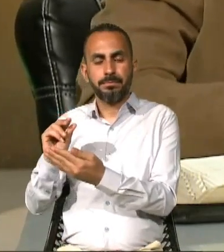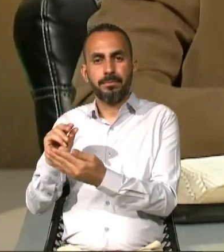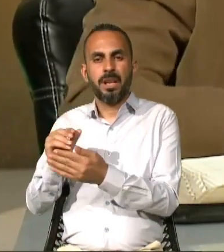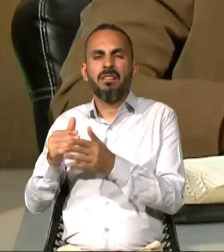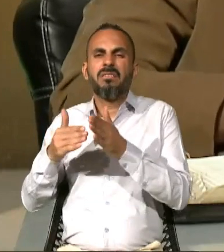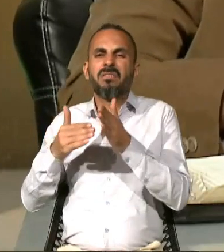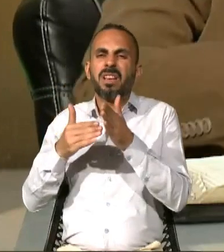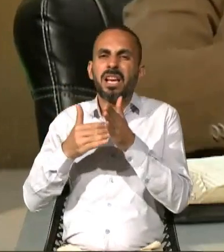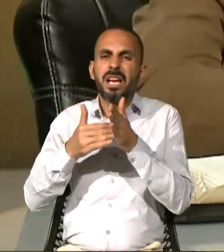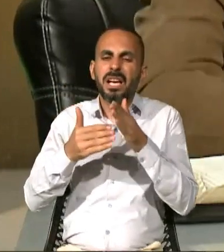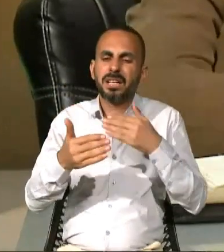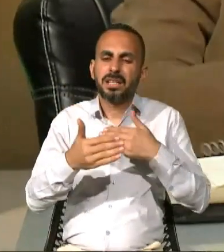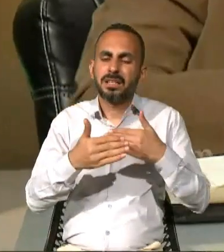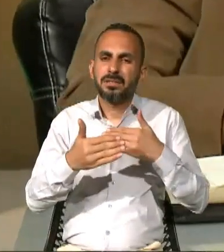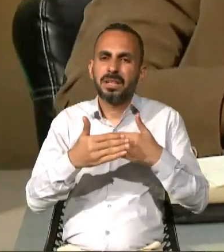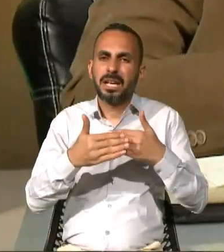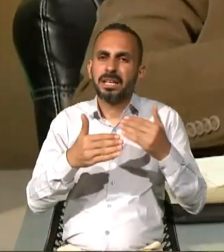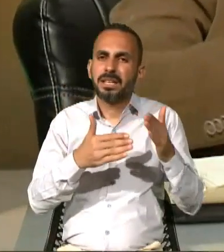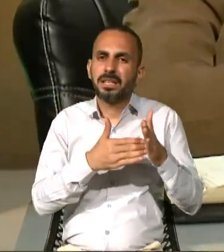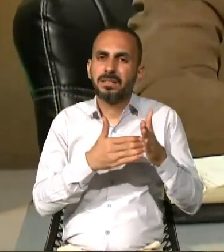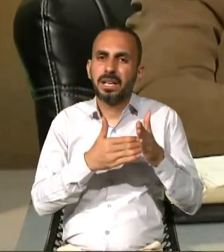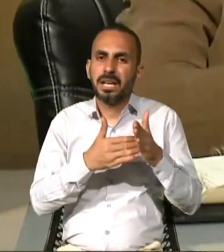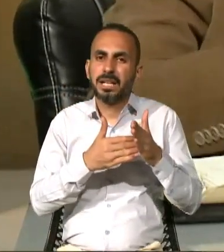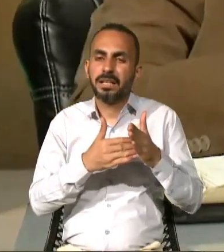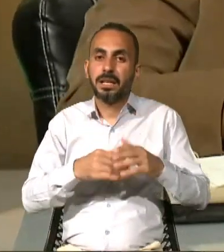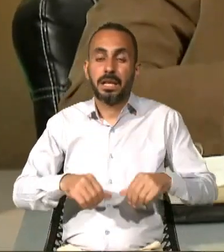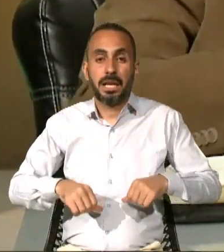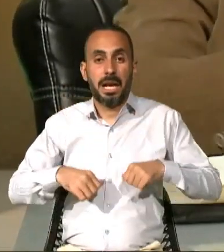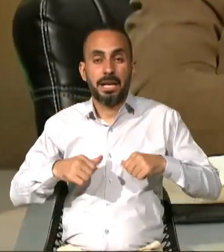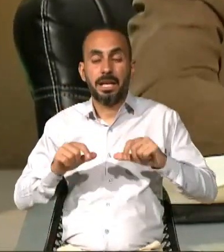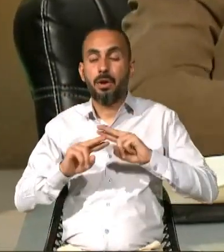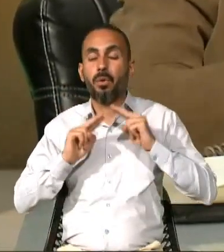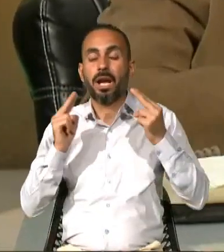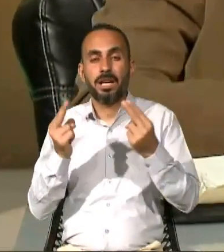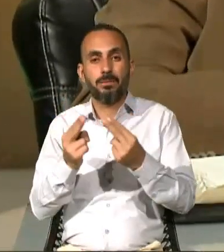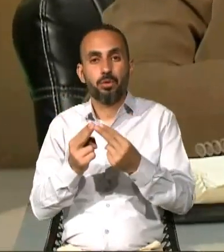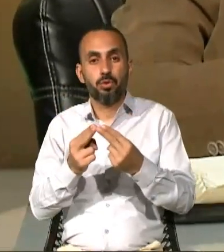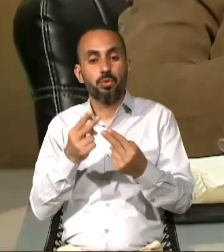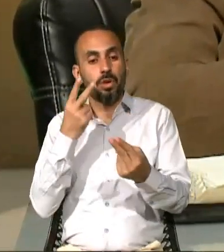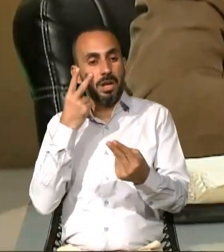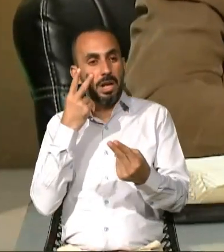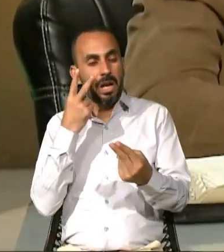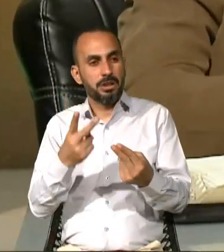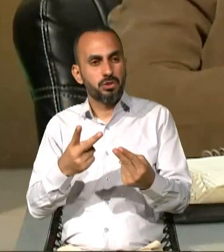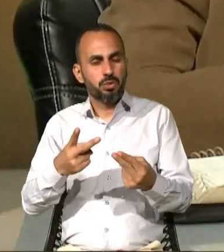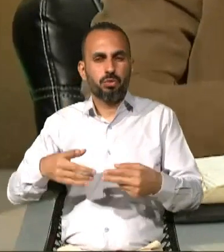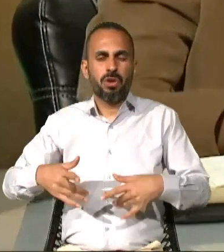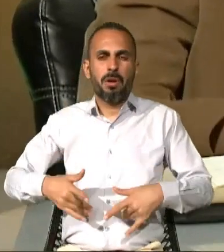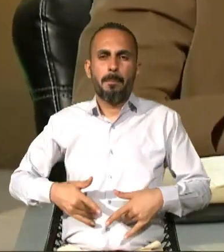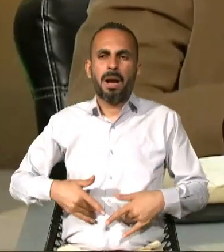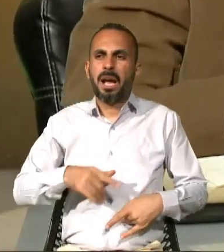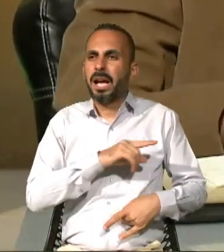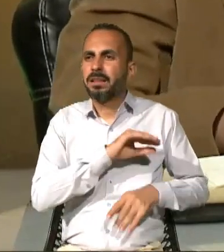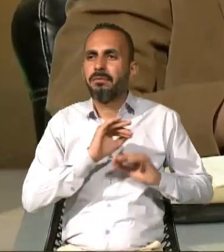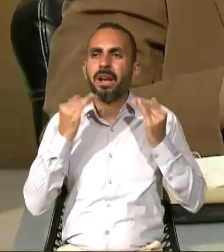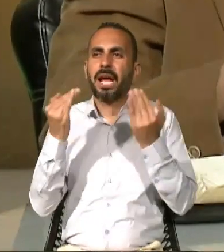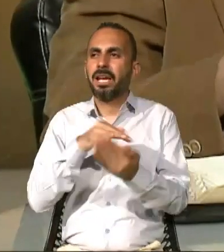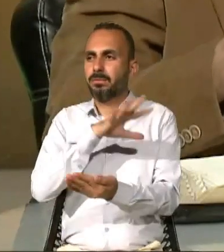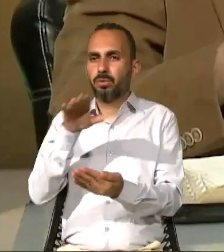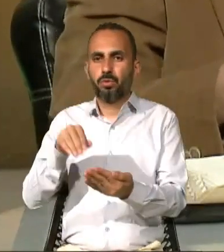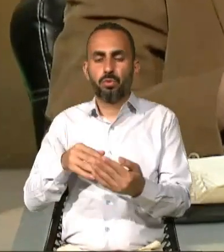الايام هنشوف اوبئه وهنشوف مجاعات وهنشوف حروب وهنشوف اخبار حروب. دي كلها بتتكلم